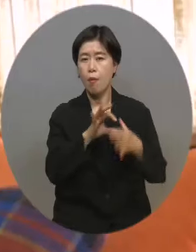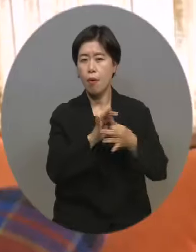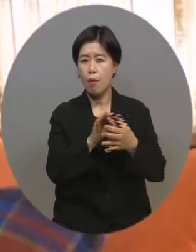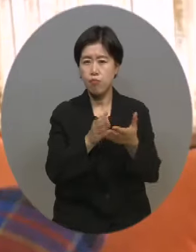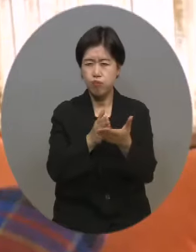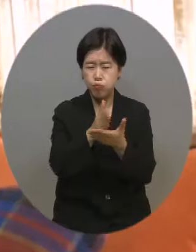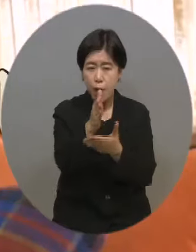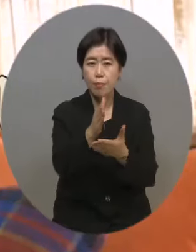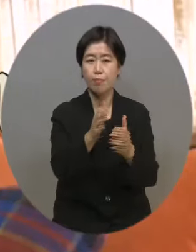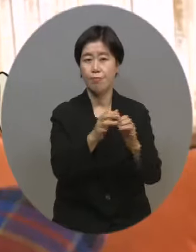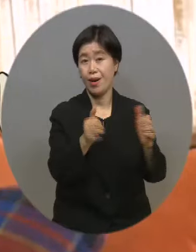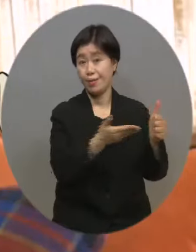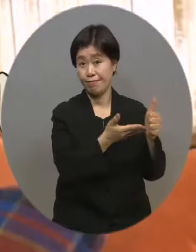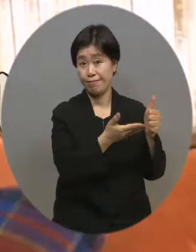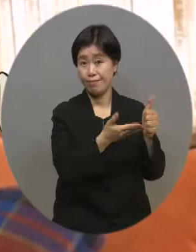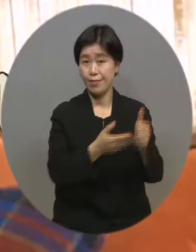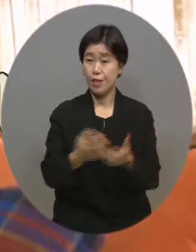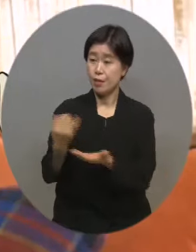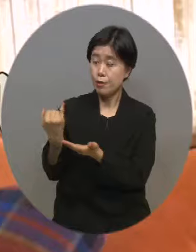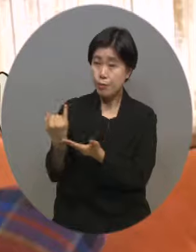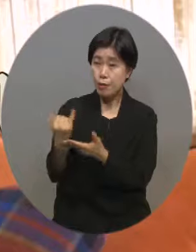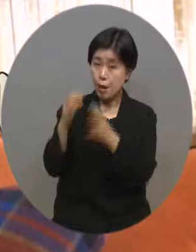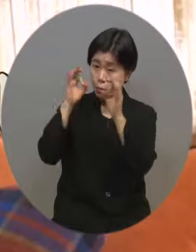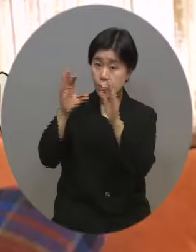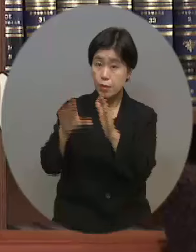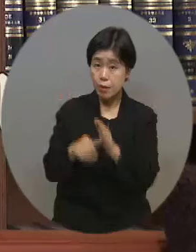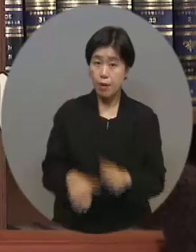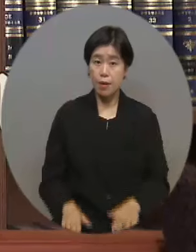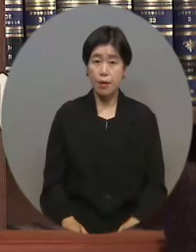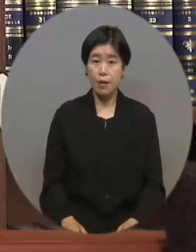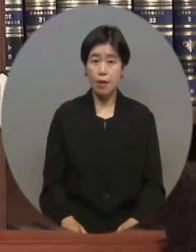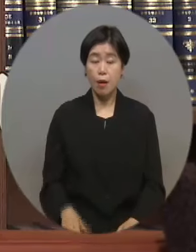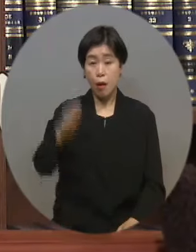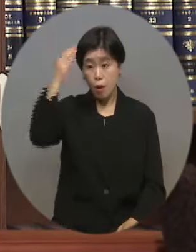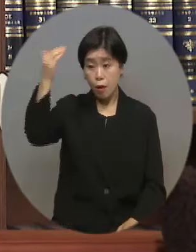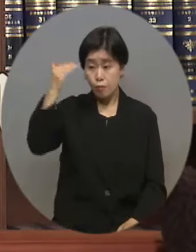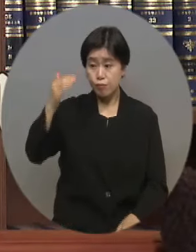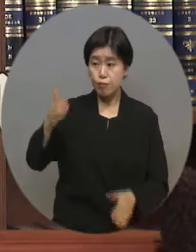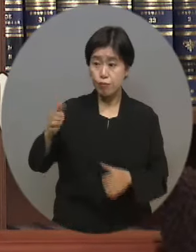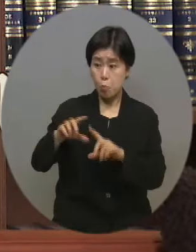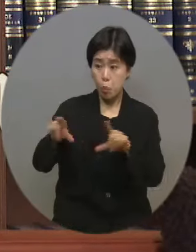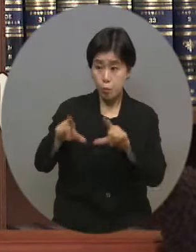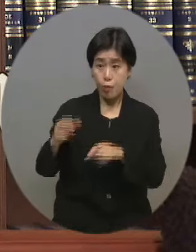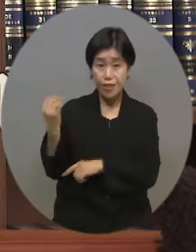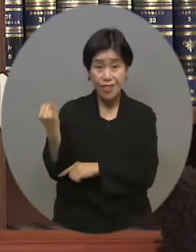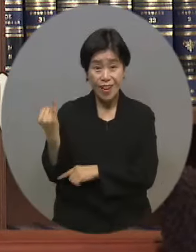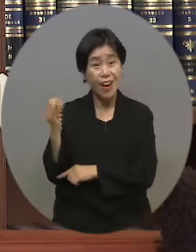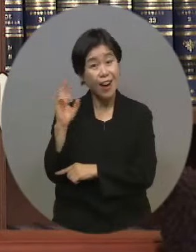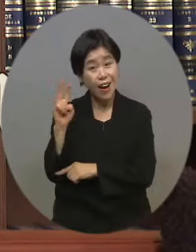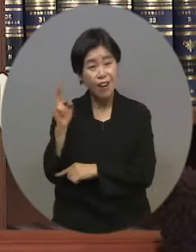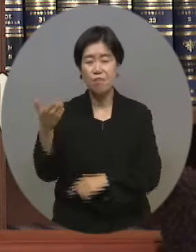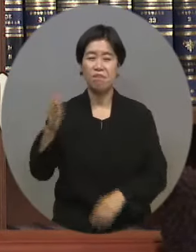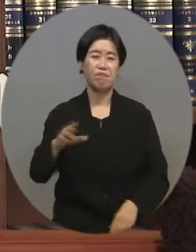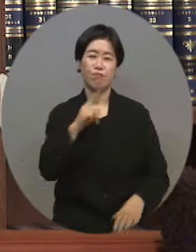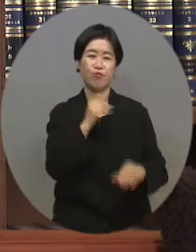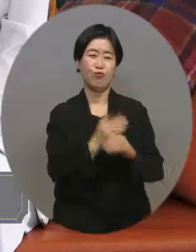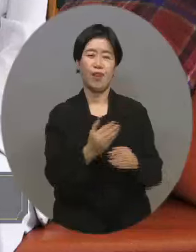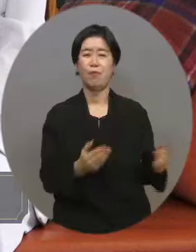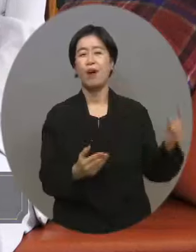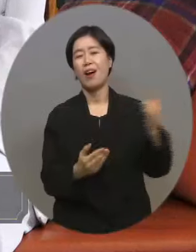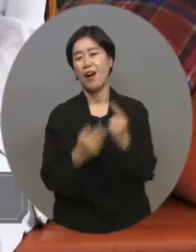또 이분은 외모로 봤을 때는 본투비 대한민국 여성이지만 네, 북한에서 건너왔습니다. 군인의 딸이기 때문에